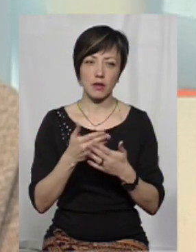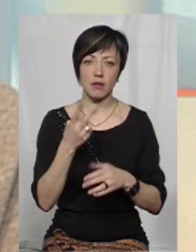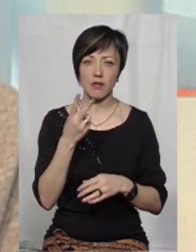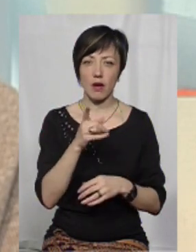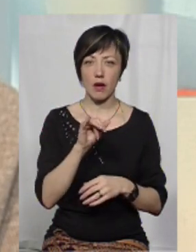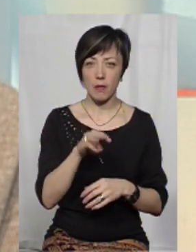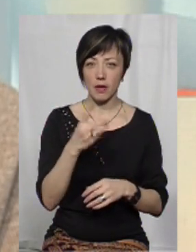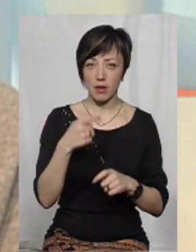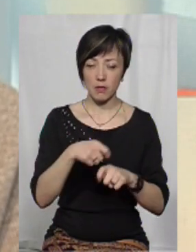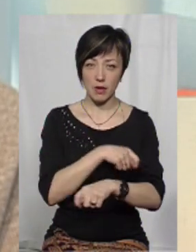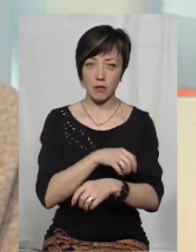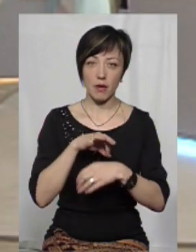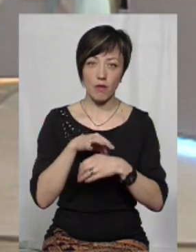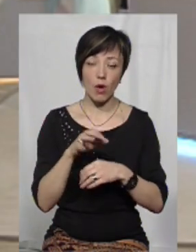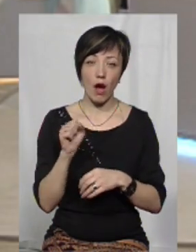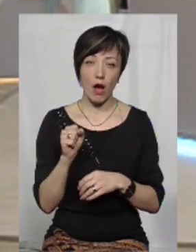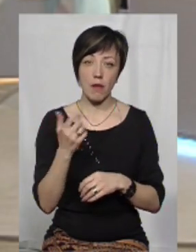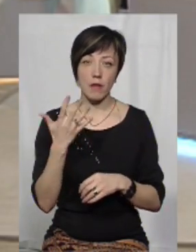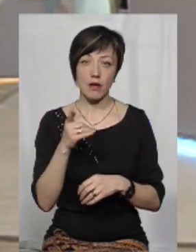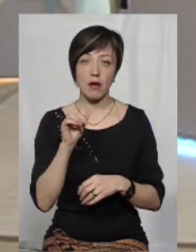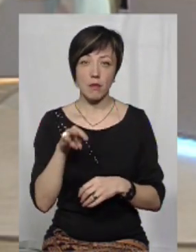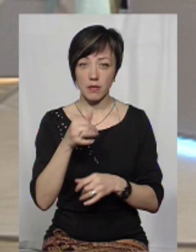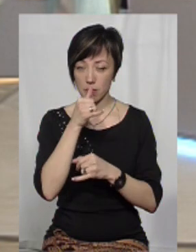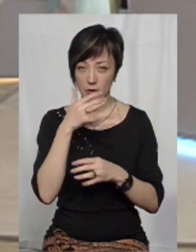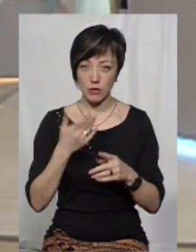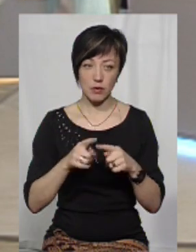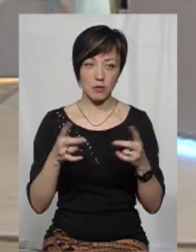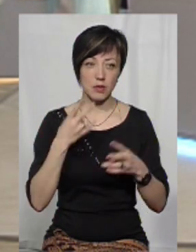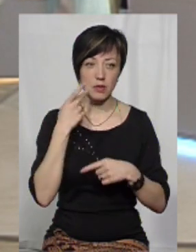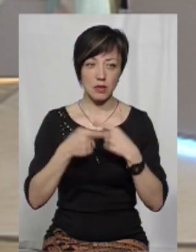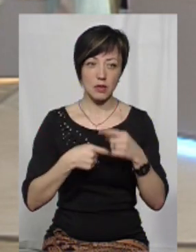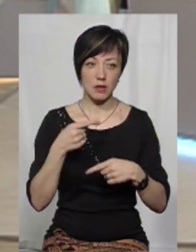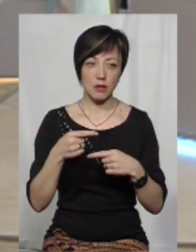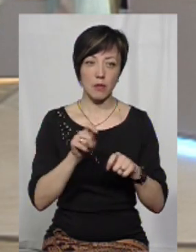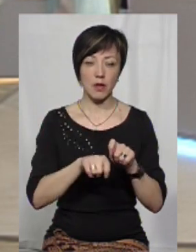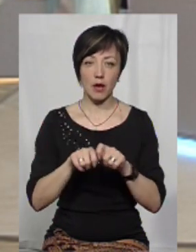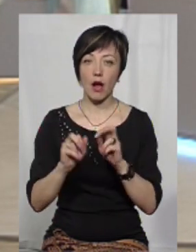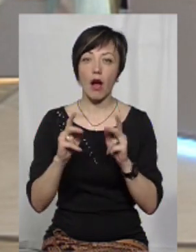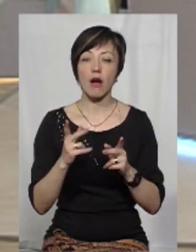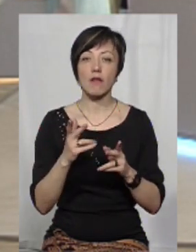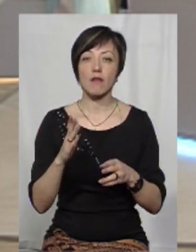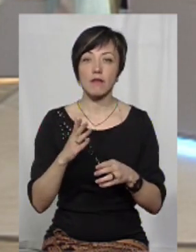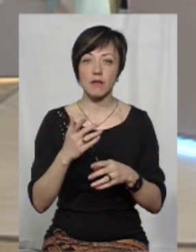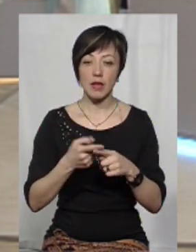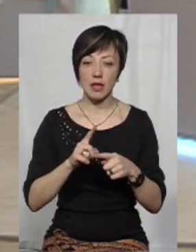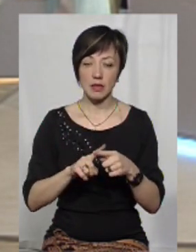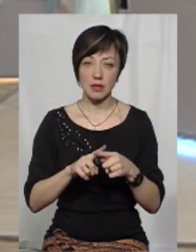2 грамма на квадратный метр проводим, а 5 граммов мы не могли. Нам надо постоянно мониторировать, как выводится этот